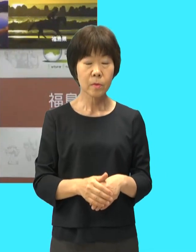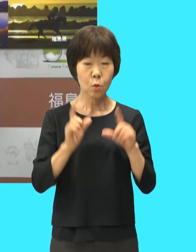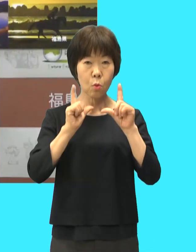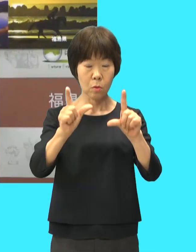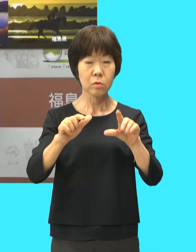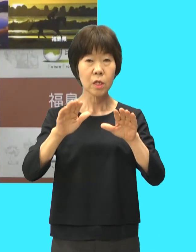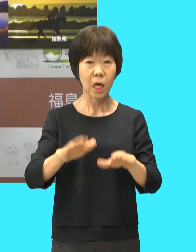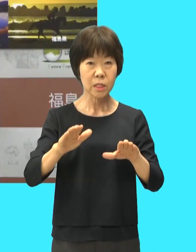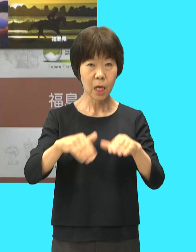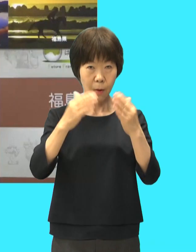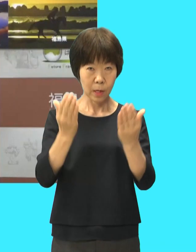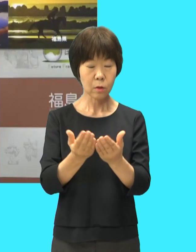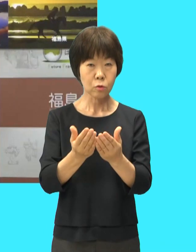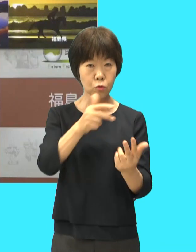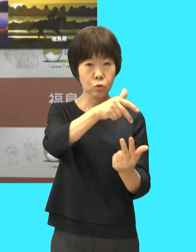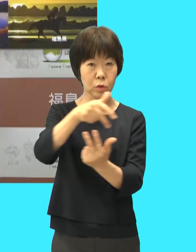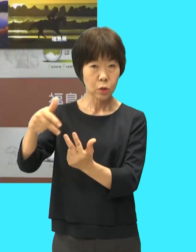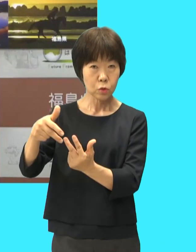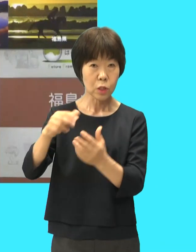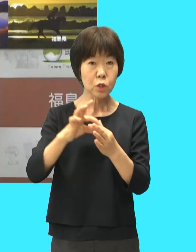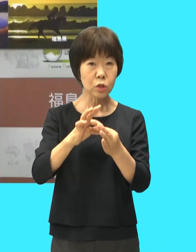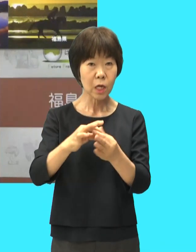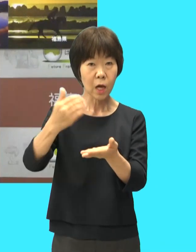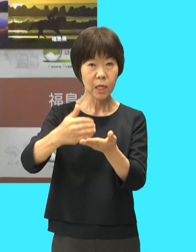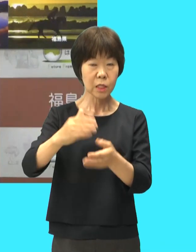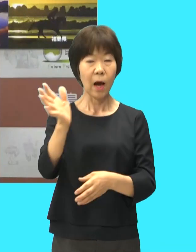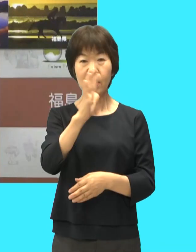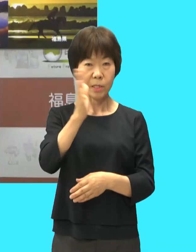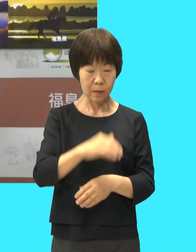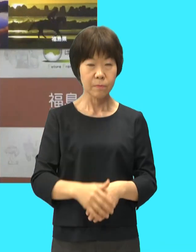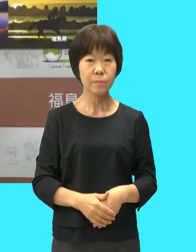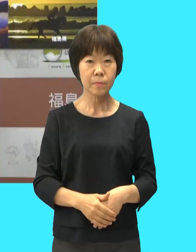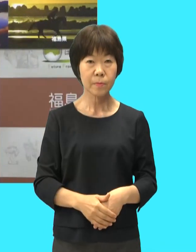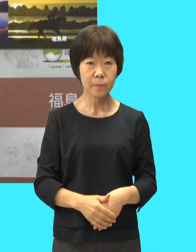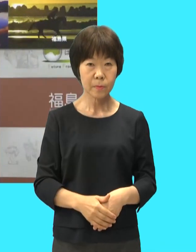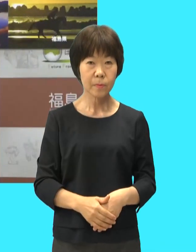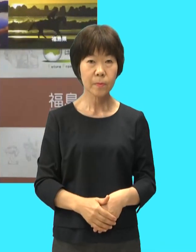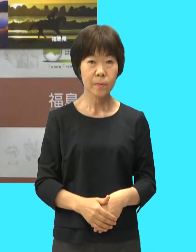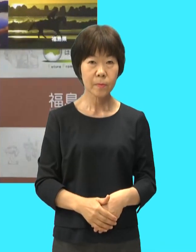現時点ではまったくそういったスケジュールについての話はございません